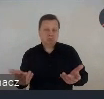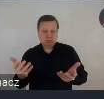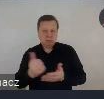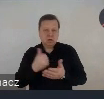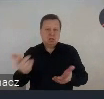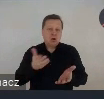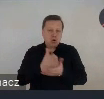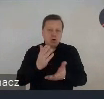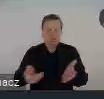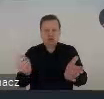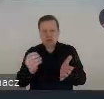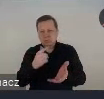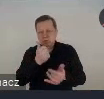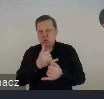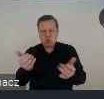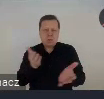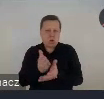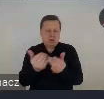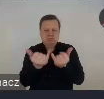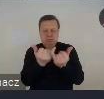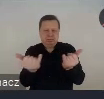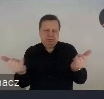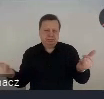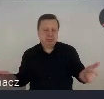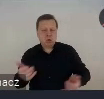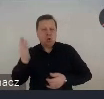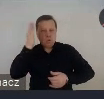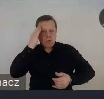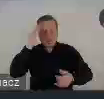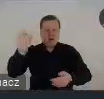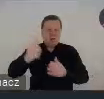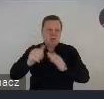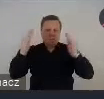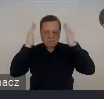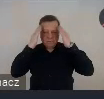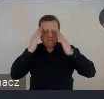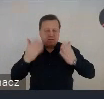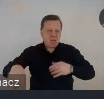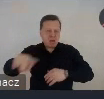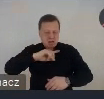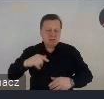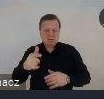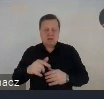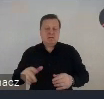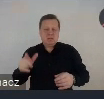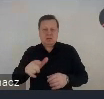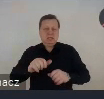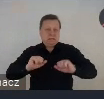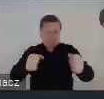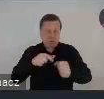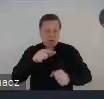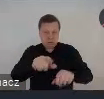konsultacje, doradztwo, wszystko, co się wiąże z takimi umiejętnościami i wiedzą przydatną w prowadzeniu tej